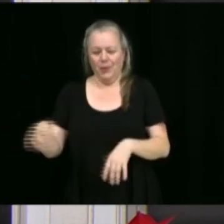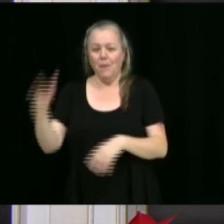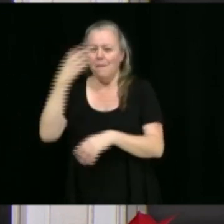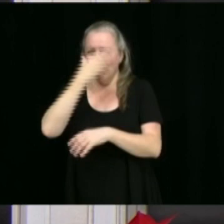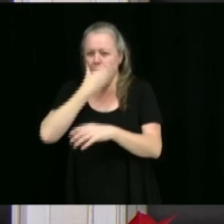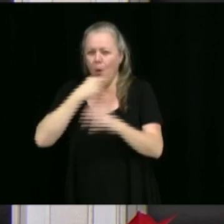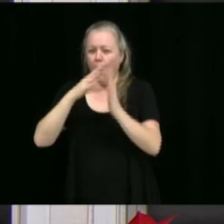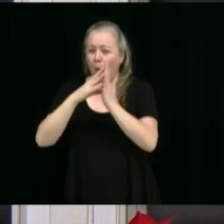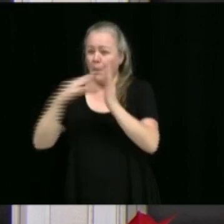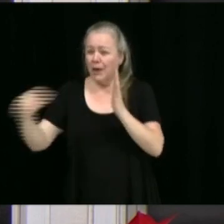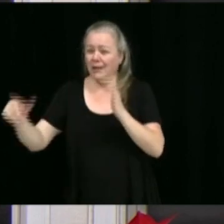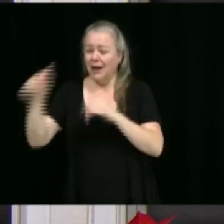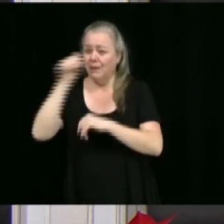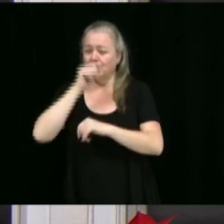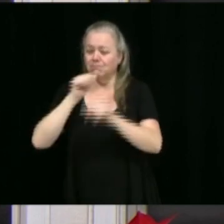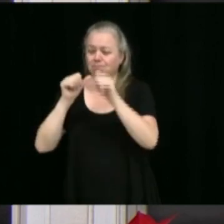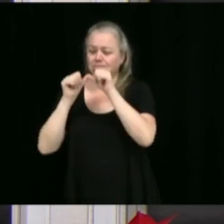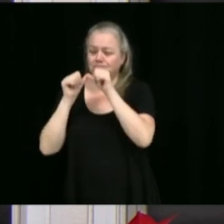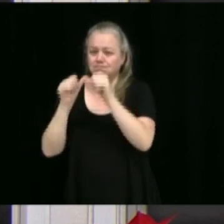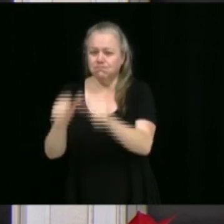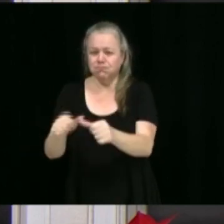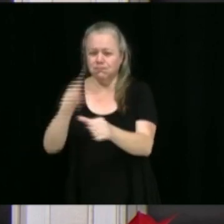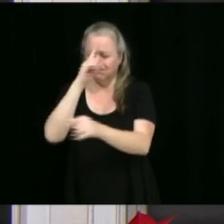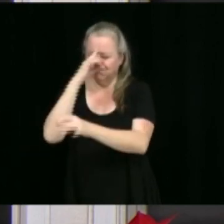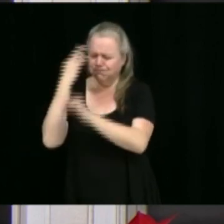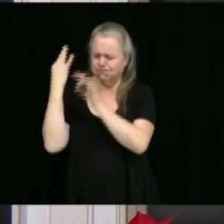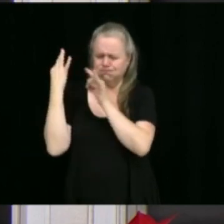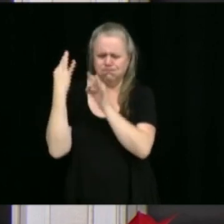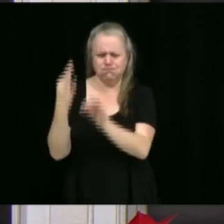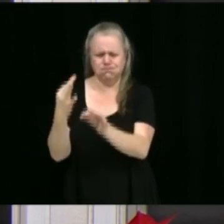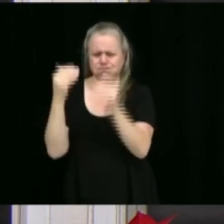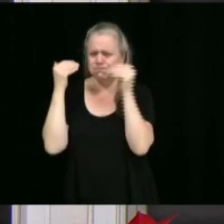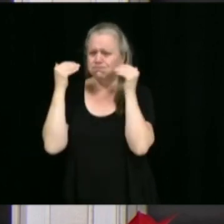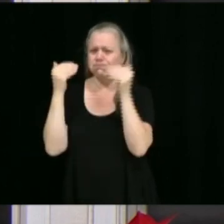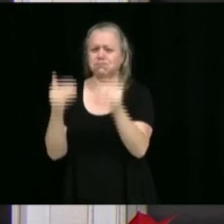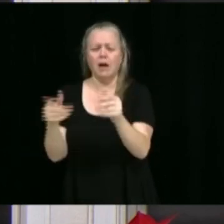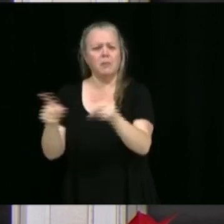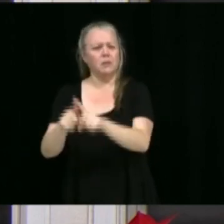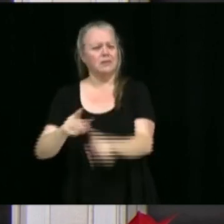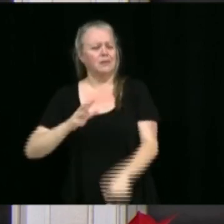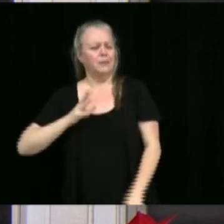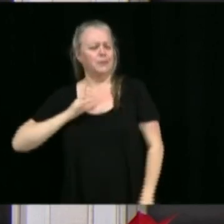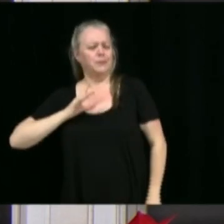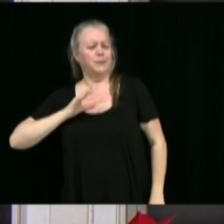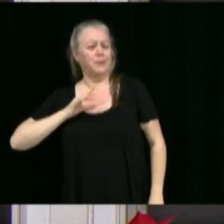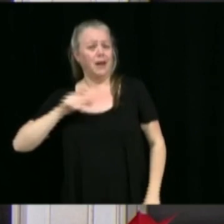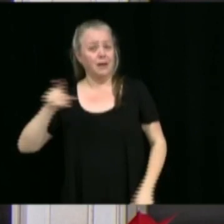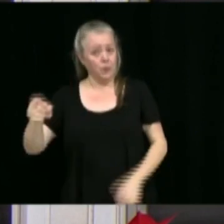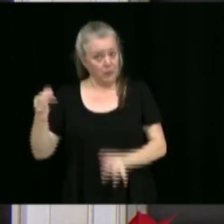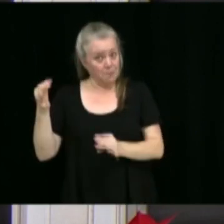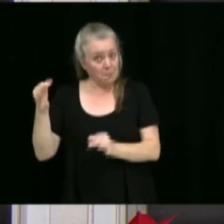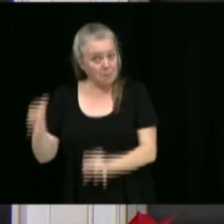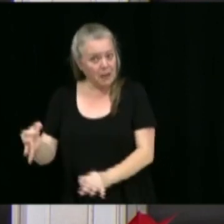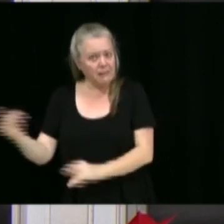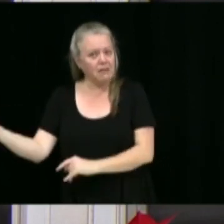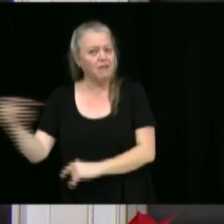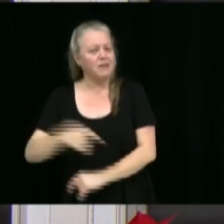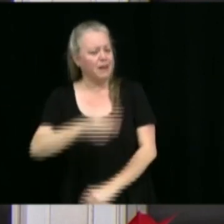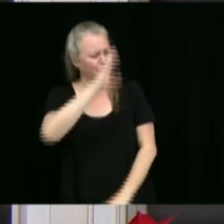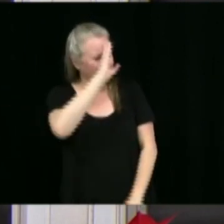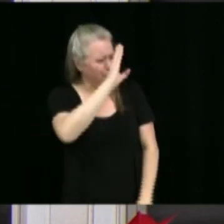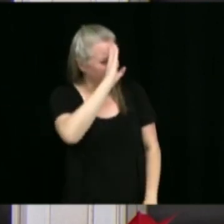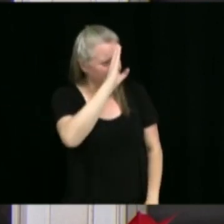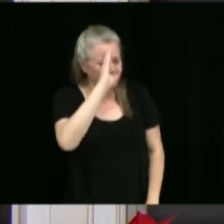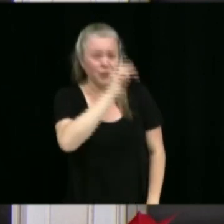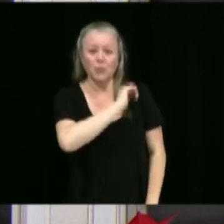modèle de persévérance, de détermination et tout un gentleman aussi. Il a pris le temps de venir saluer tout le monde. Donc, je crois qu'on